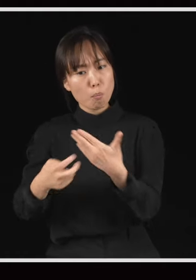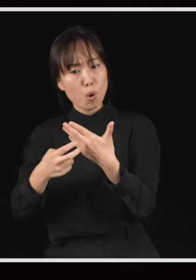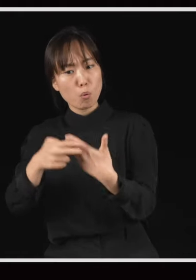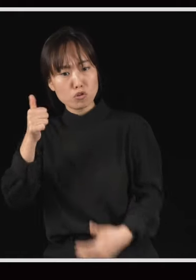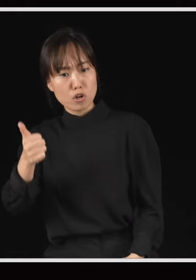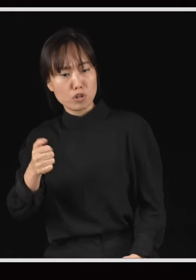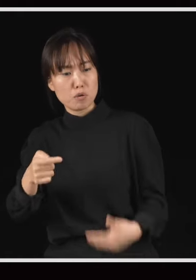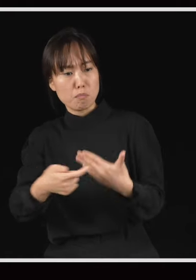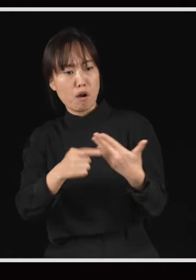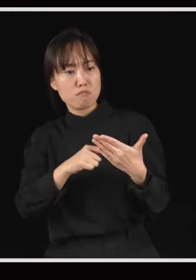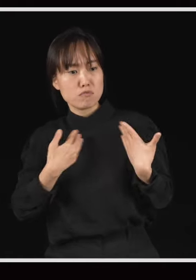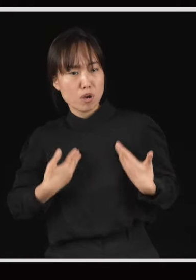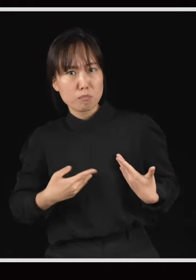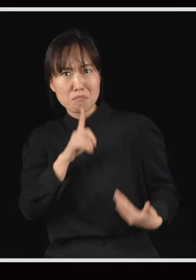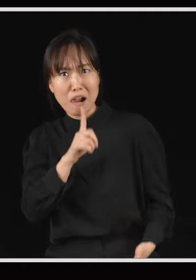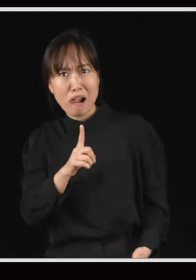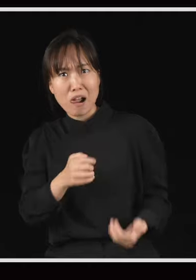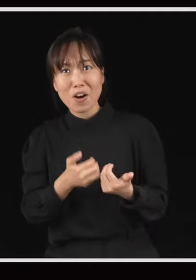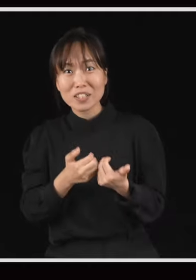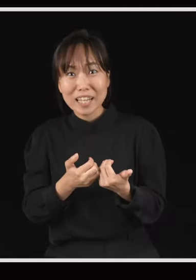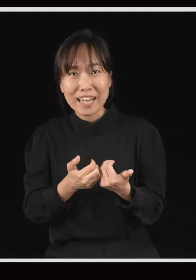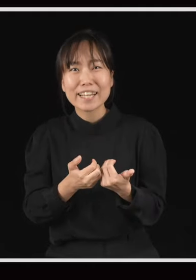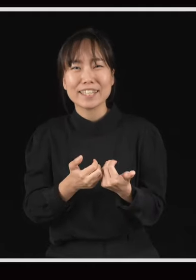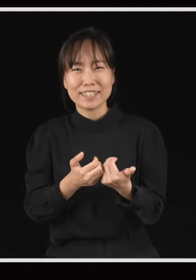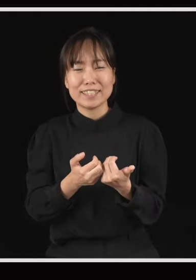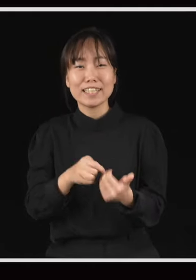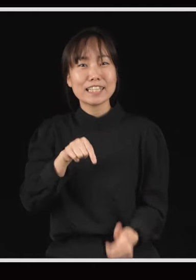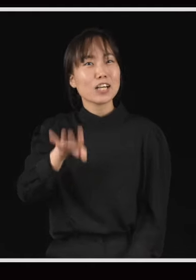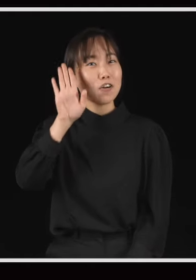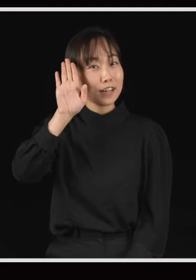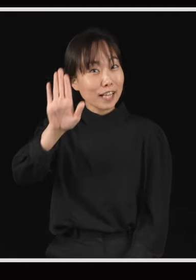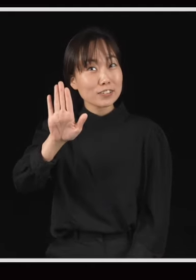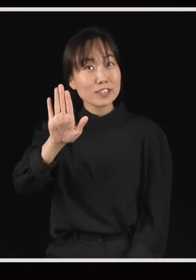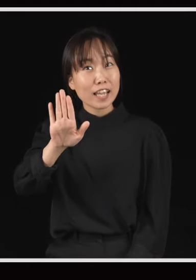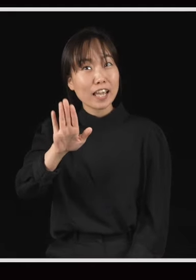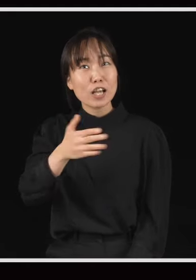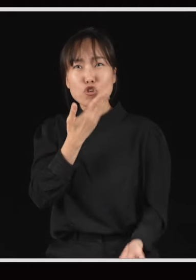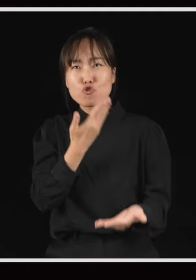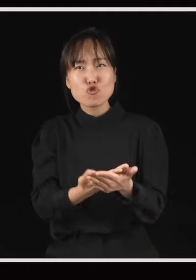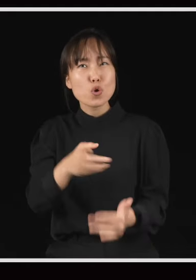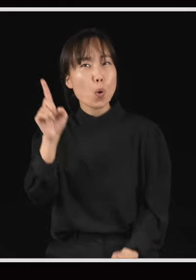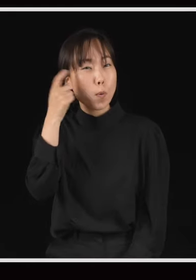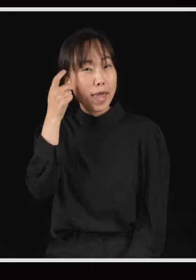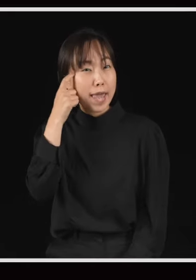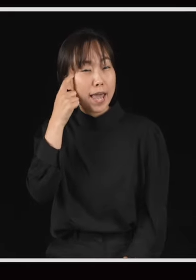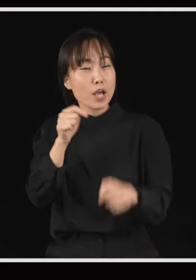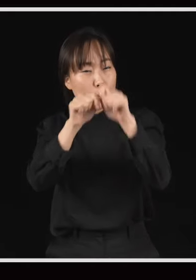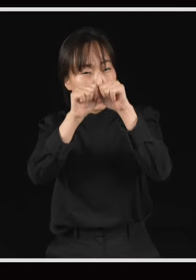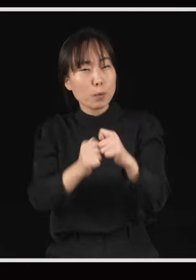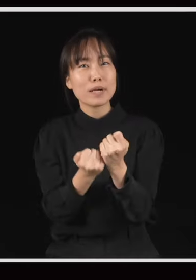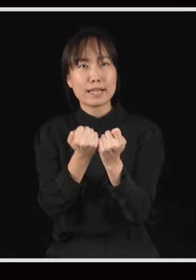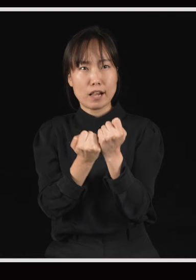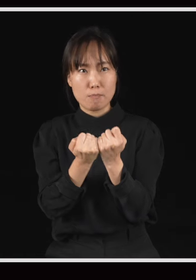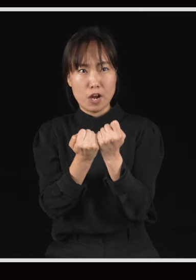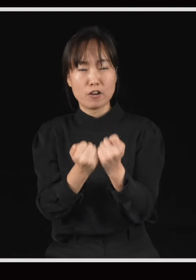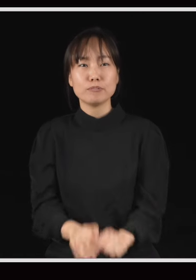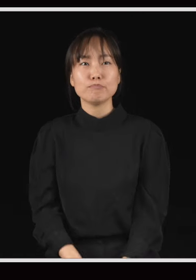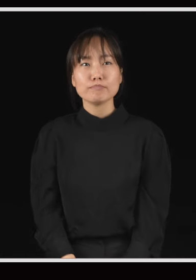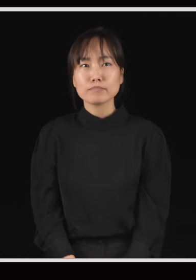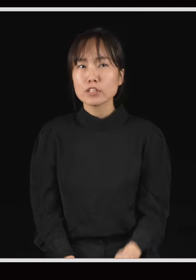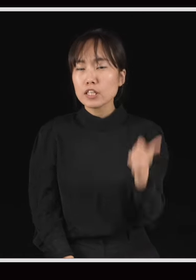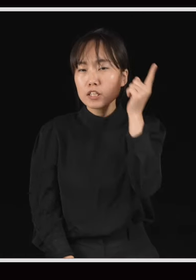또 무슨 의사가 마음 챙김이야 이렇게 이상하게 생각하실 건데 이따가 그 마음 챙김이 왜 중요한지 좀 자세히 말씀드릴게요. 스마트폰